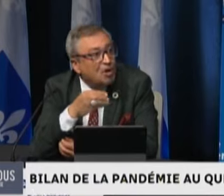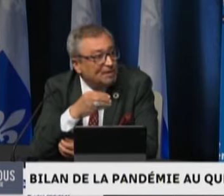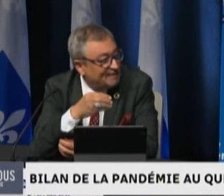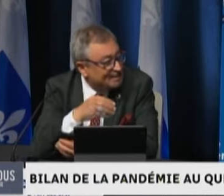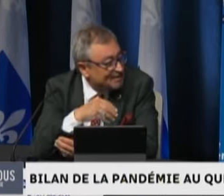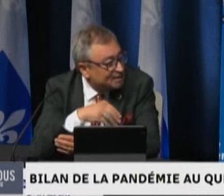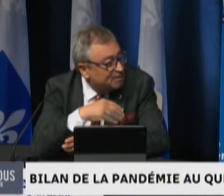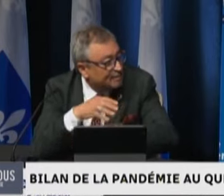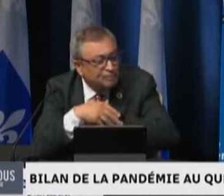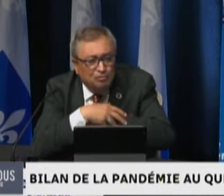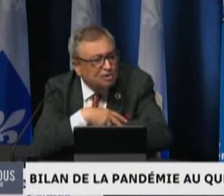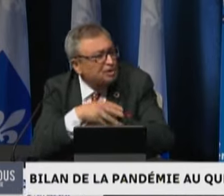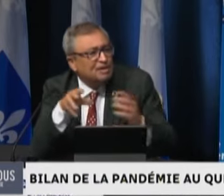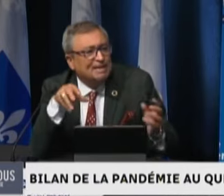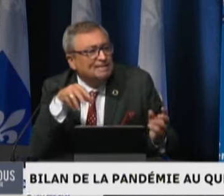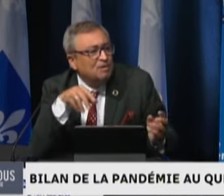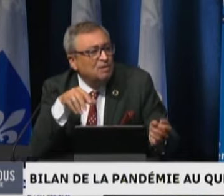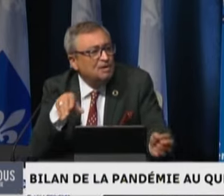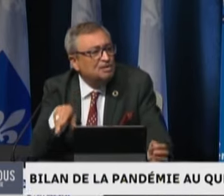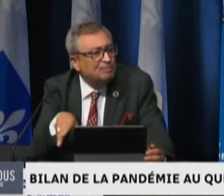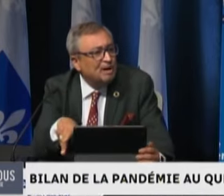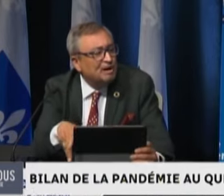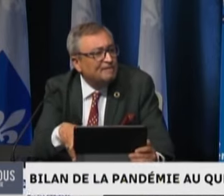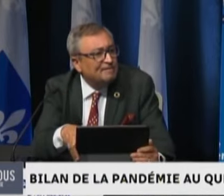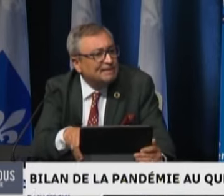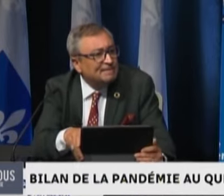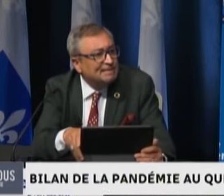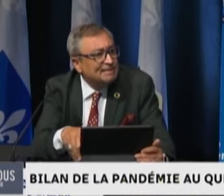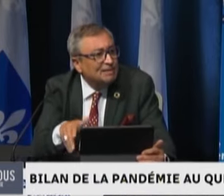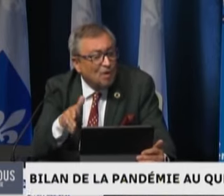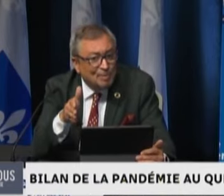ne sont pas contre la vaccination, mais qui, pour toutes sortes de raisons, ne se sont